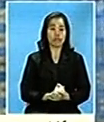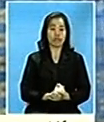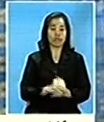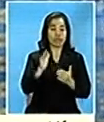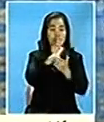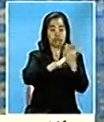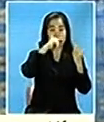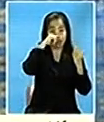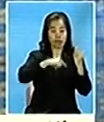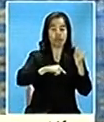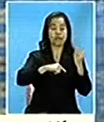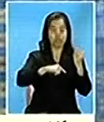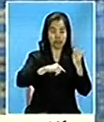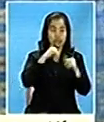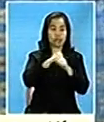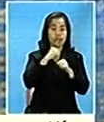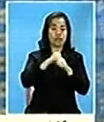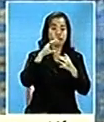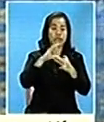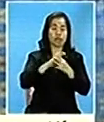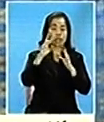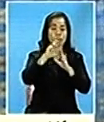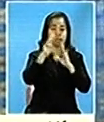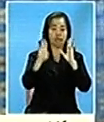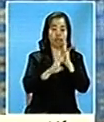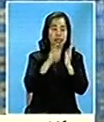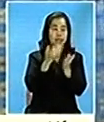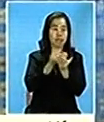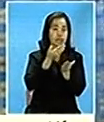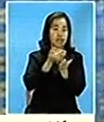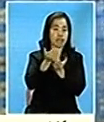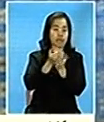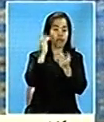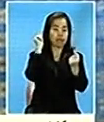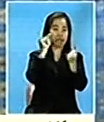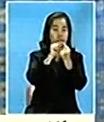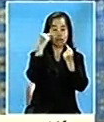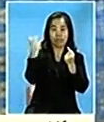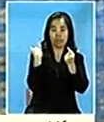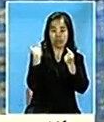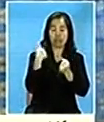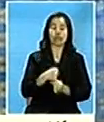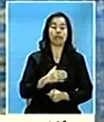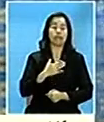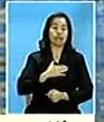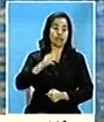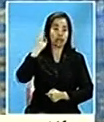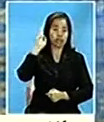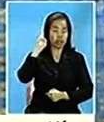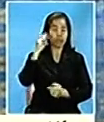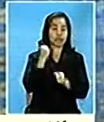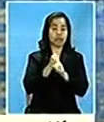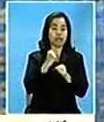ทยยังดำรงความมุ่งหมายที่รักษาวินัยทางการเงินการคลังจึงสัญญาว่าจะทำงบสมดุลเมื่อ